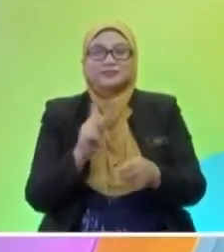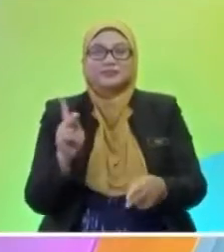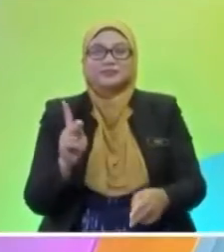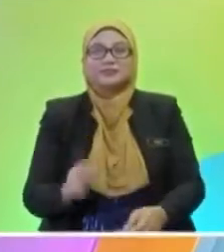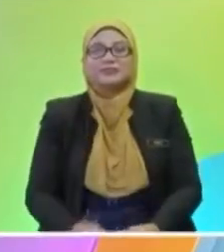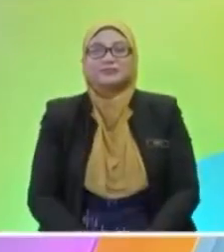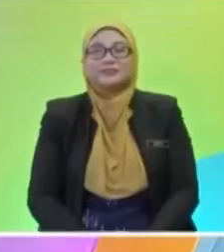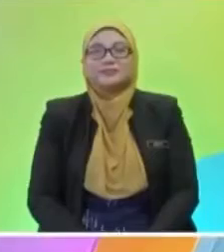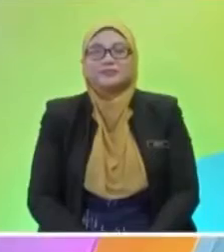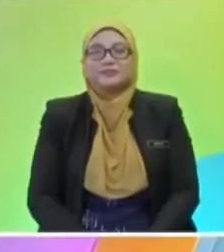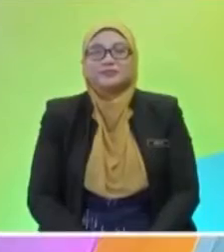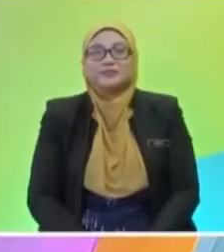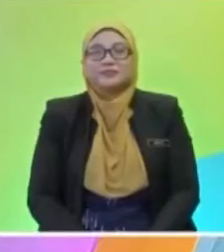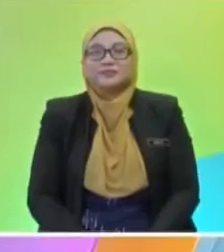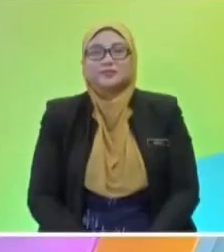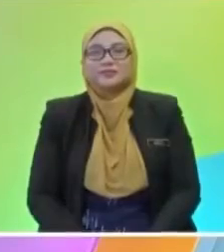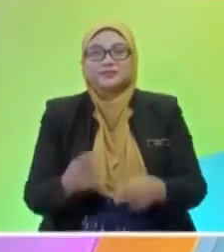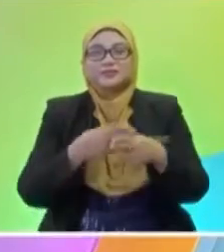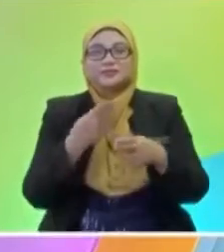akan pendekkan wayar yang ini.